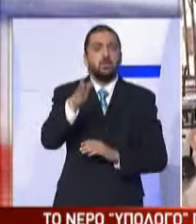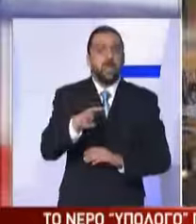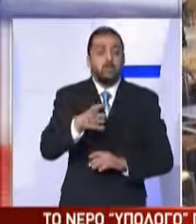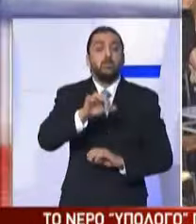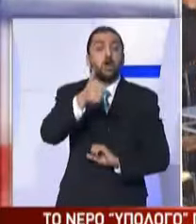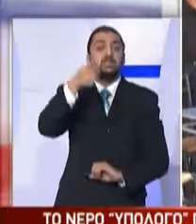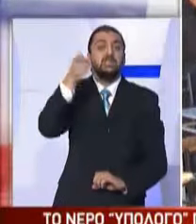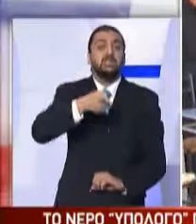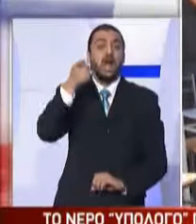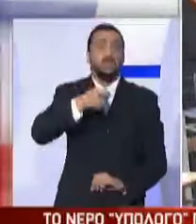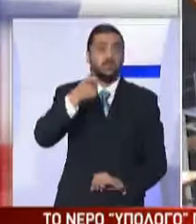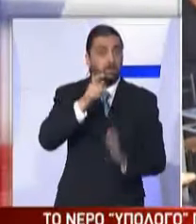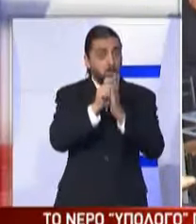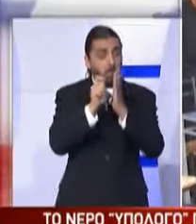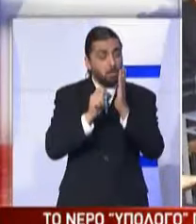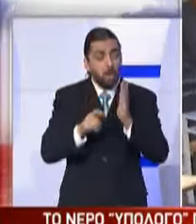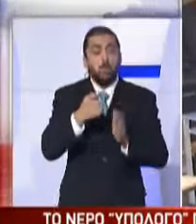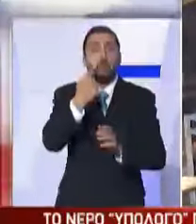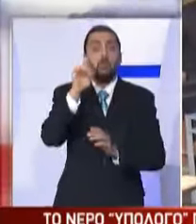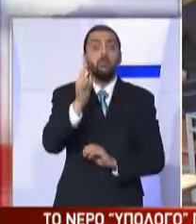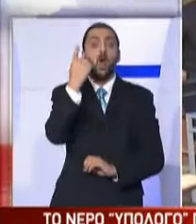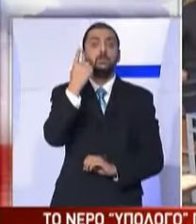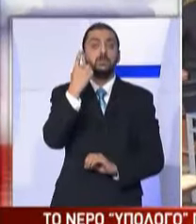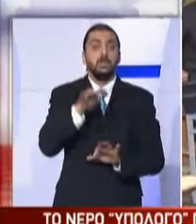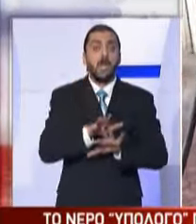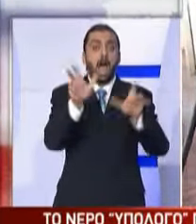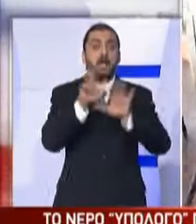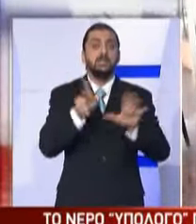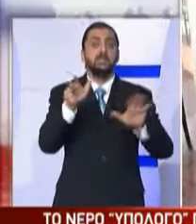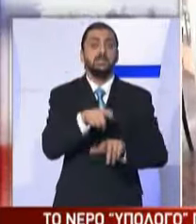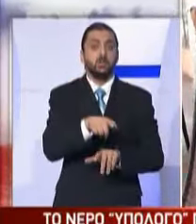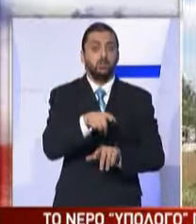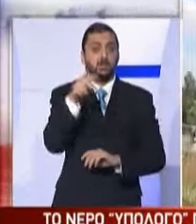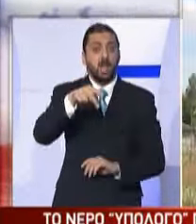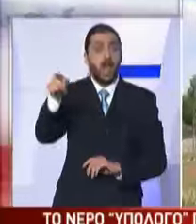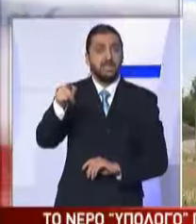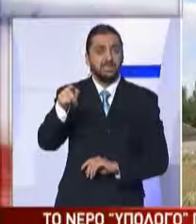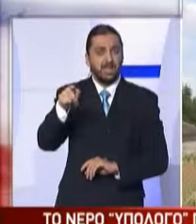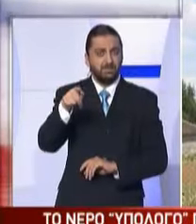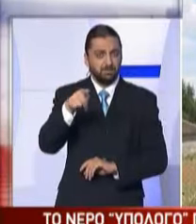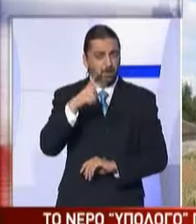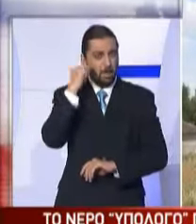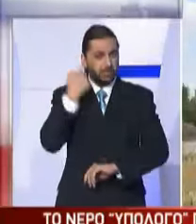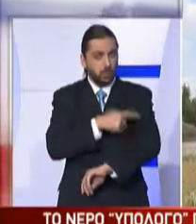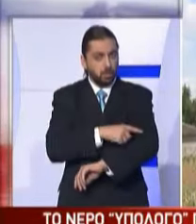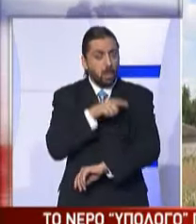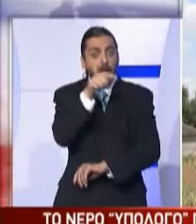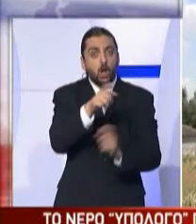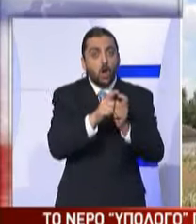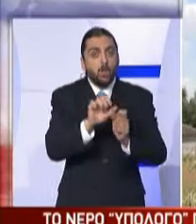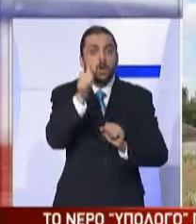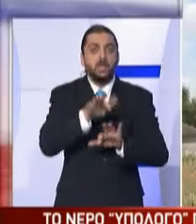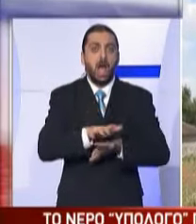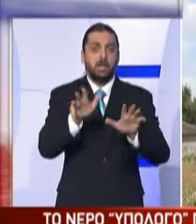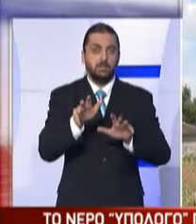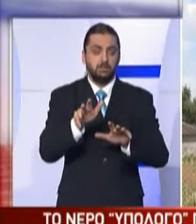στατιστικής, σε καταγεγραμμένα περιστατικά καρκίνου, στην Ογκολογική Κλινική του Πανεπιστημιακού Νοσοκομείου Λάρισας. Καθώς ποτίζαμε στο σπίτι, είδα ότι το